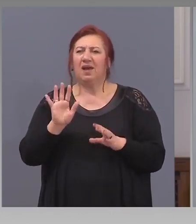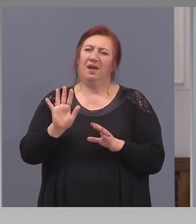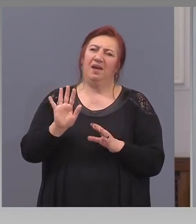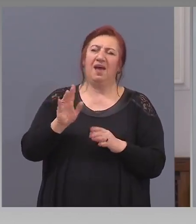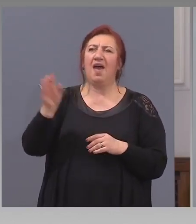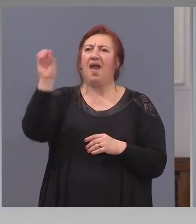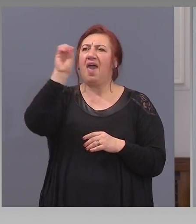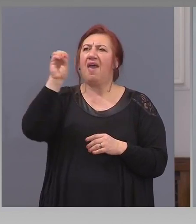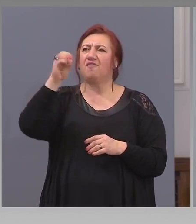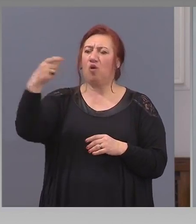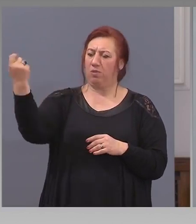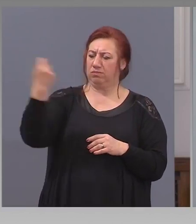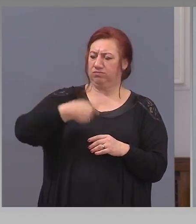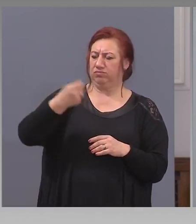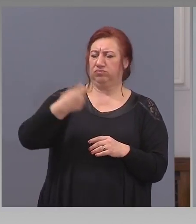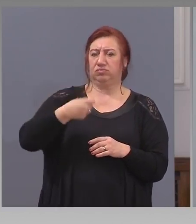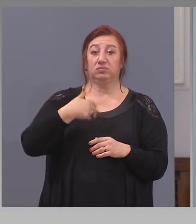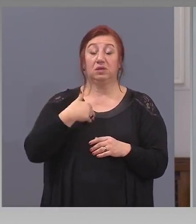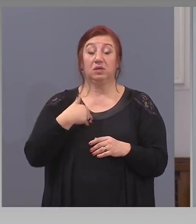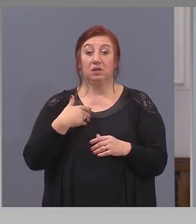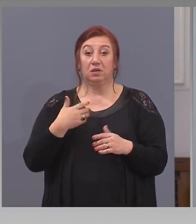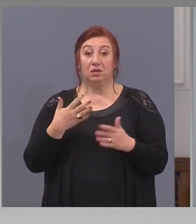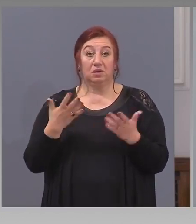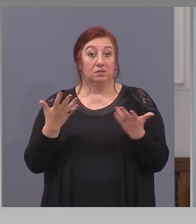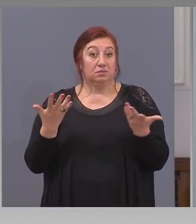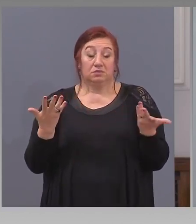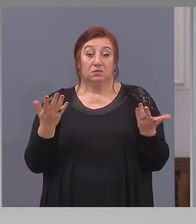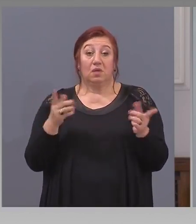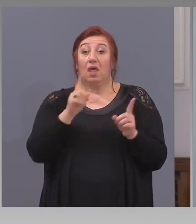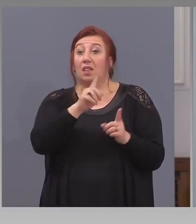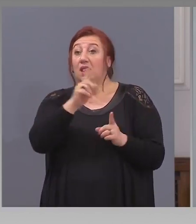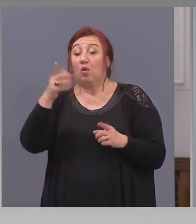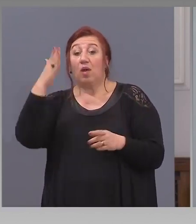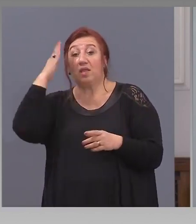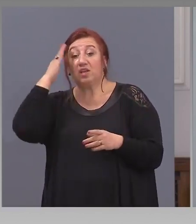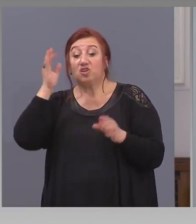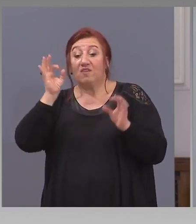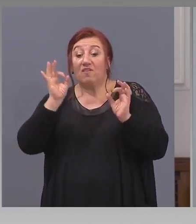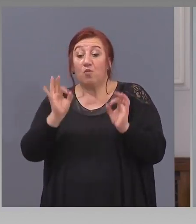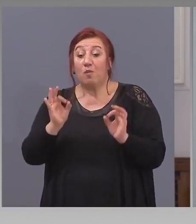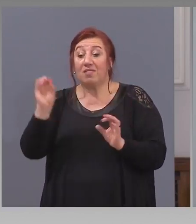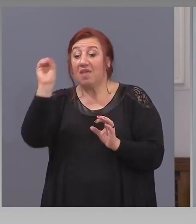пари. Ние на коя държава в момента нещо даваме?